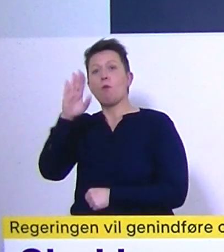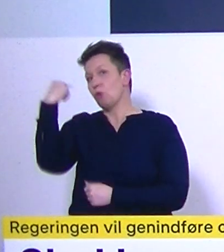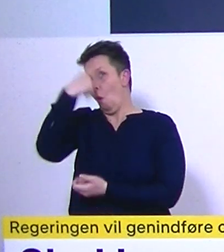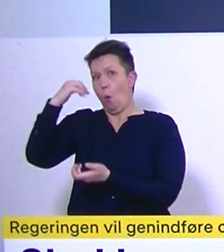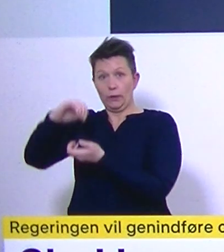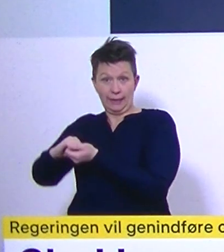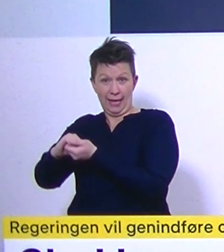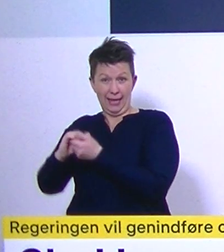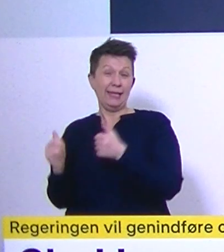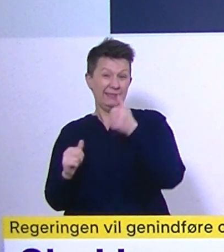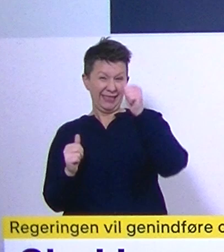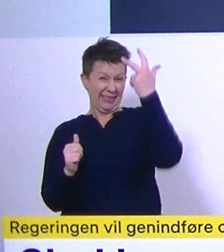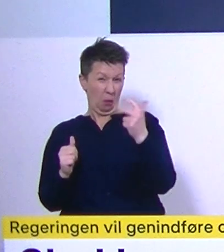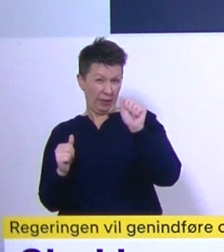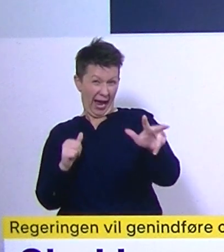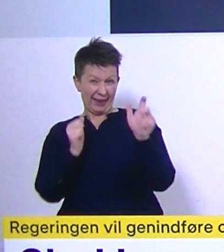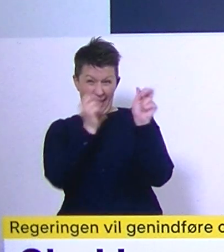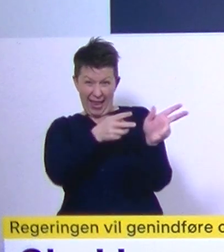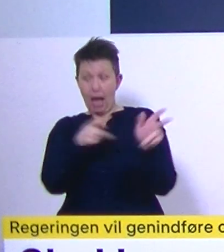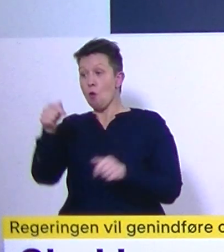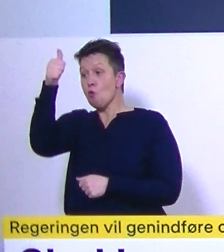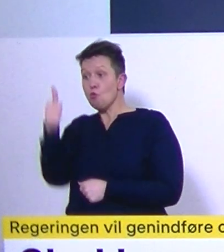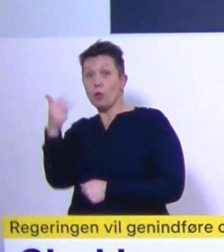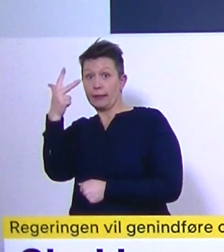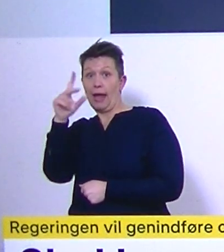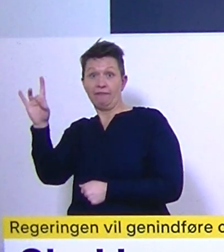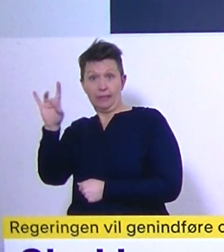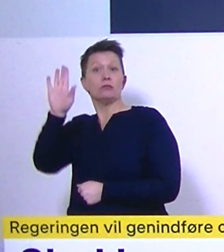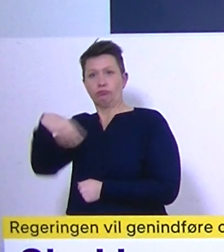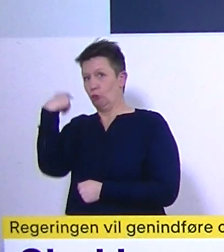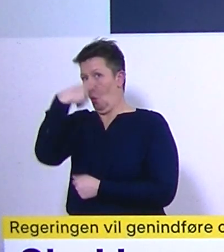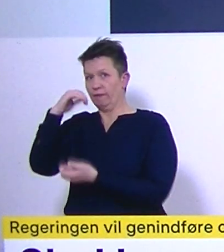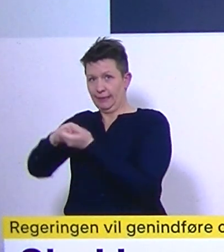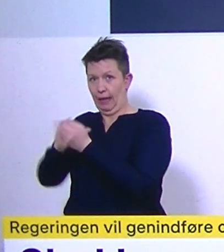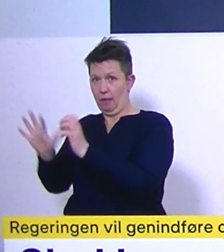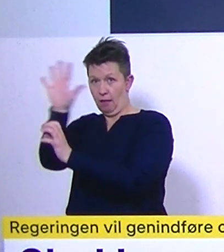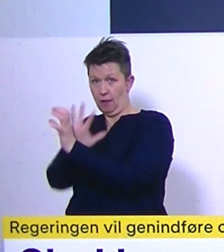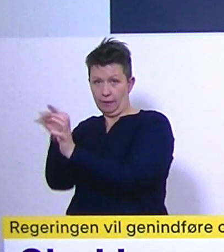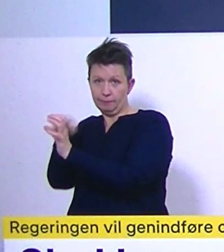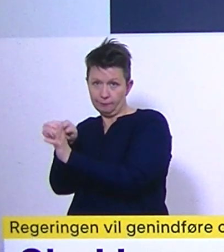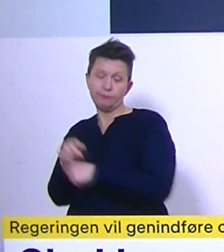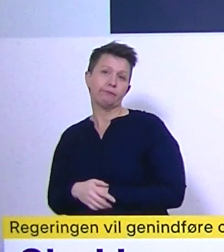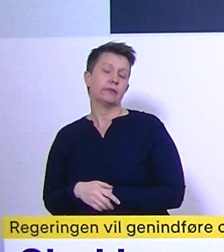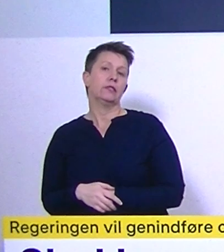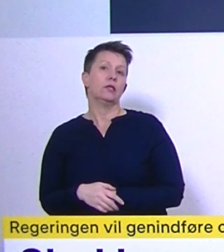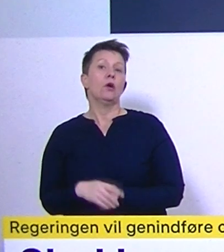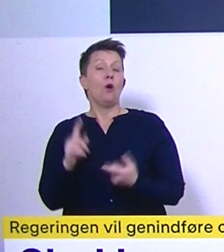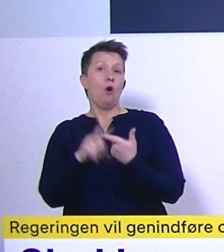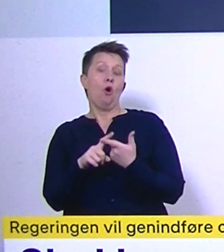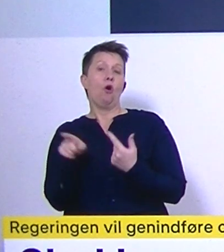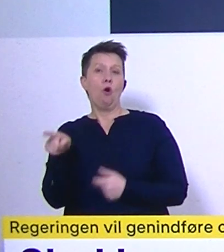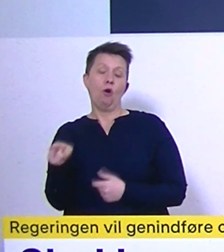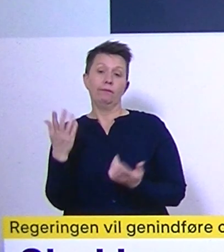indlagte er patienter indlagt i Region Hovedstaden. Men der er altså vækst i nyindlæggelser i fire af de